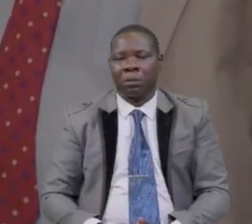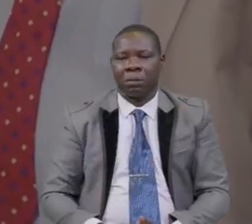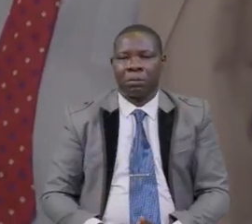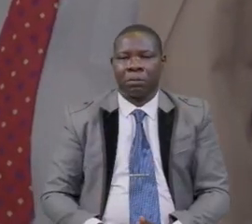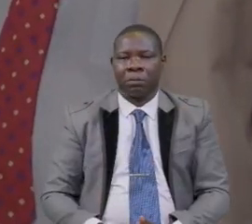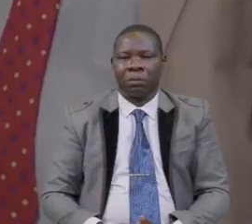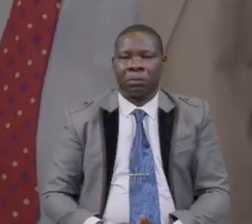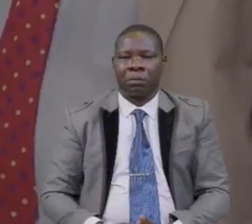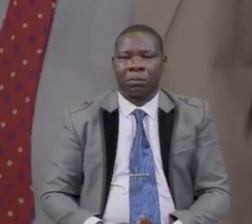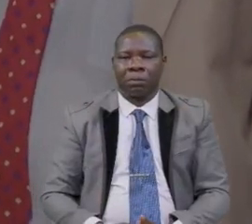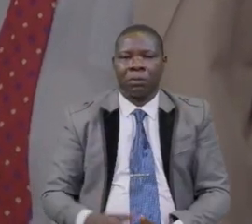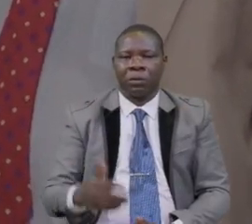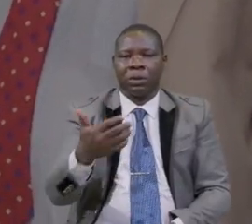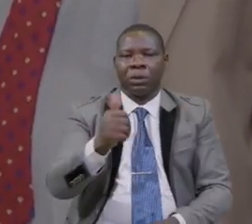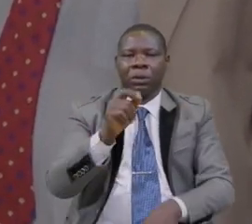En saison pluvieuse,